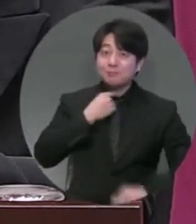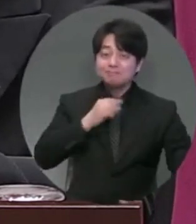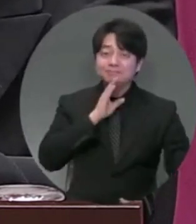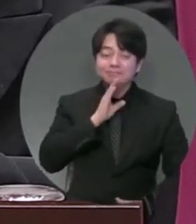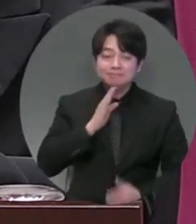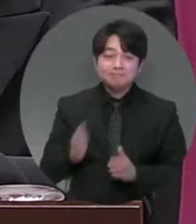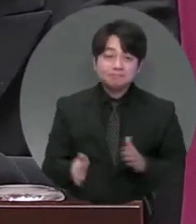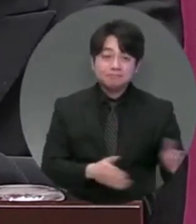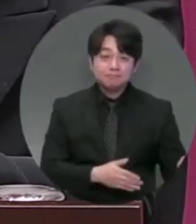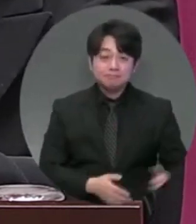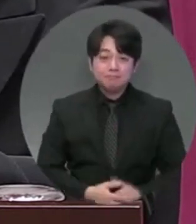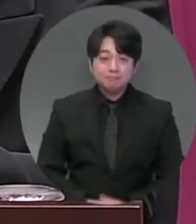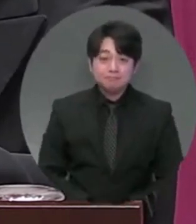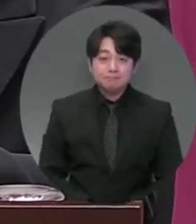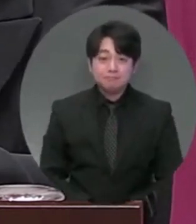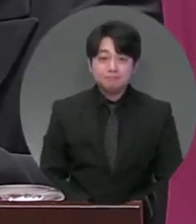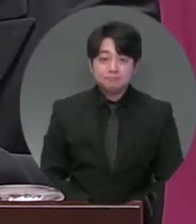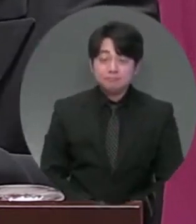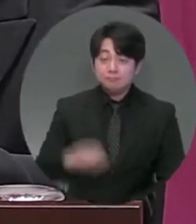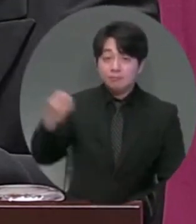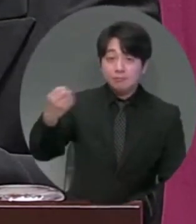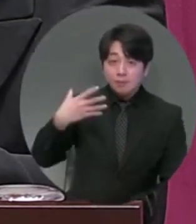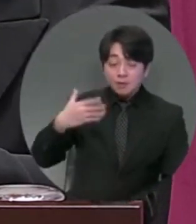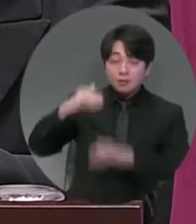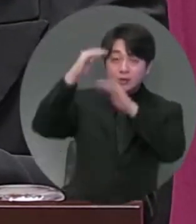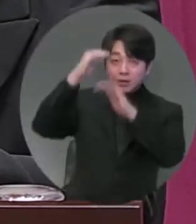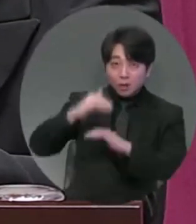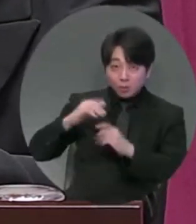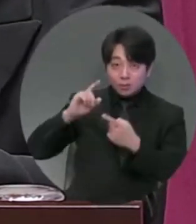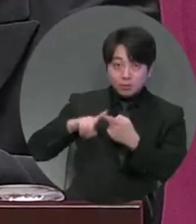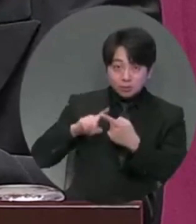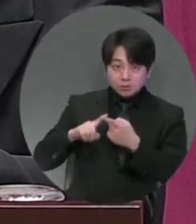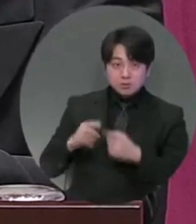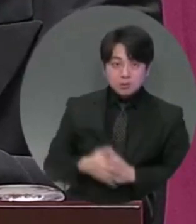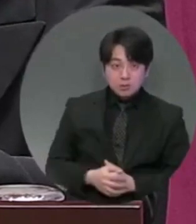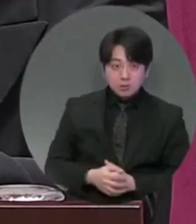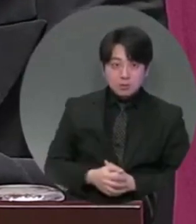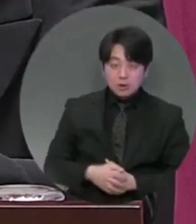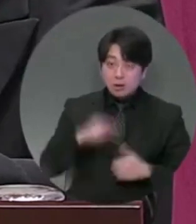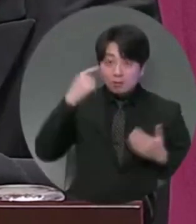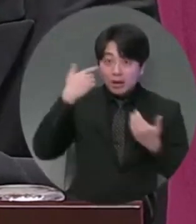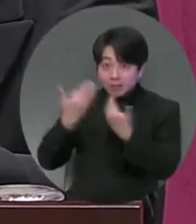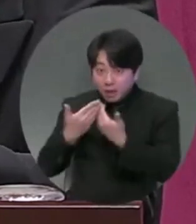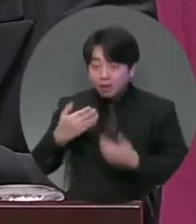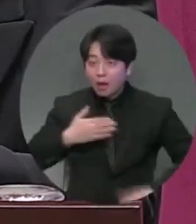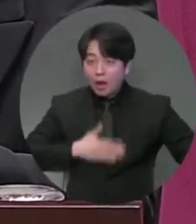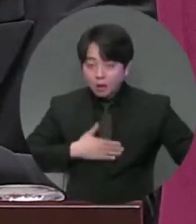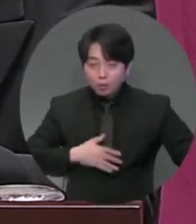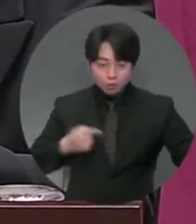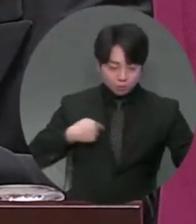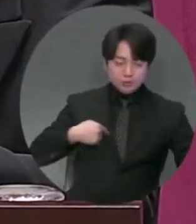저도 그러면 말씀하신 부분에 대해서 저도 짧게 또 찬성 측 의견을 전달드리겠습니다